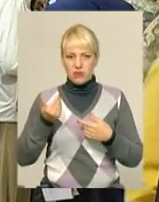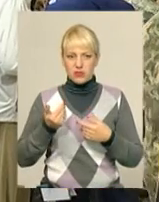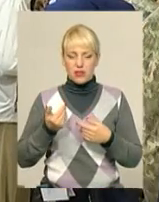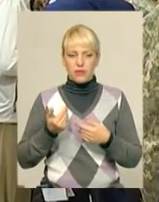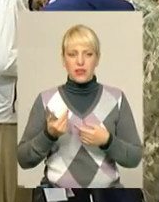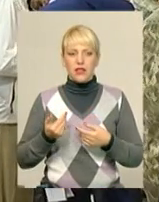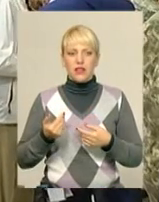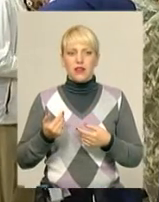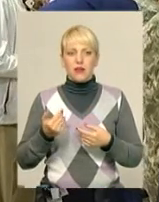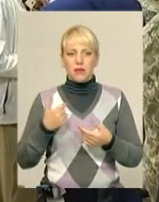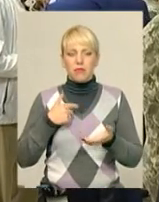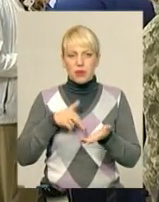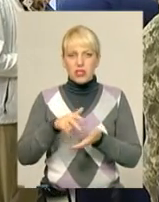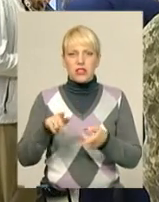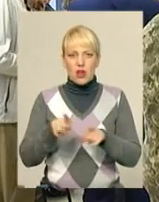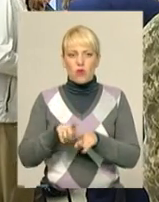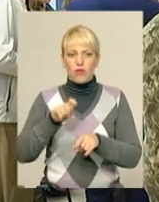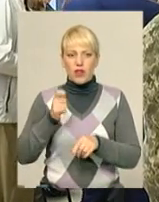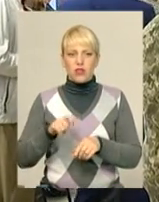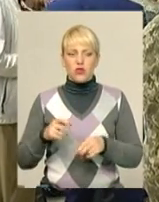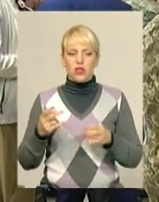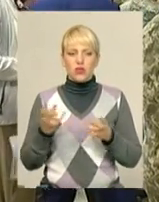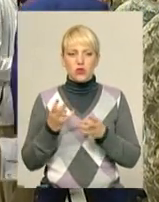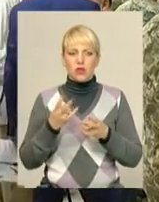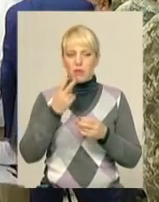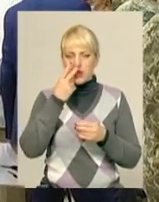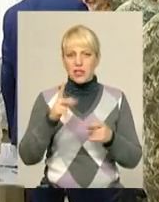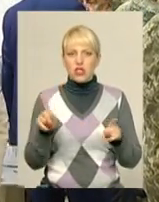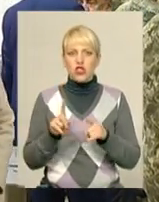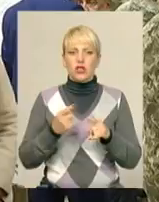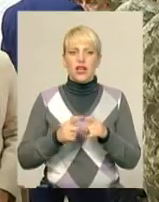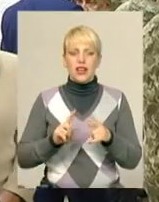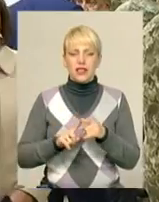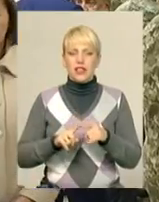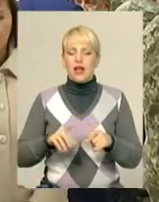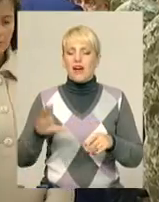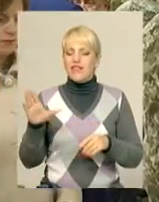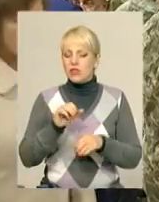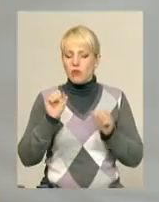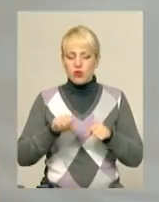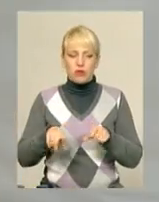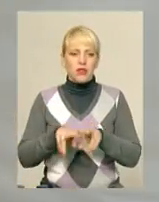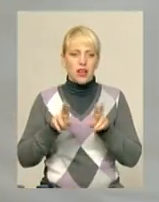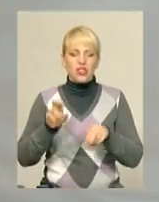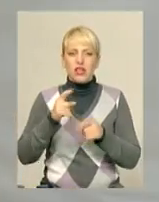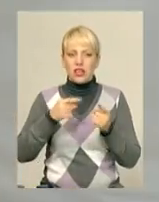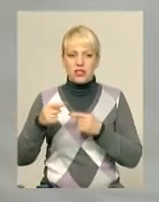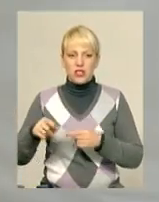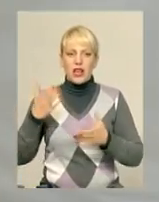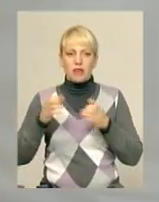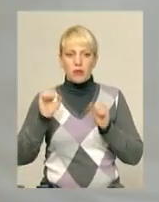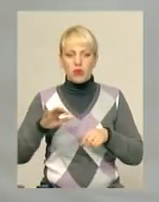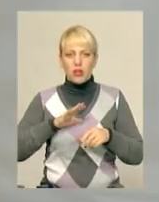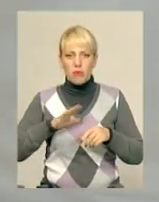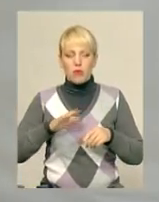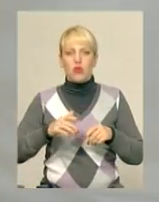Проєкт таковий потрібен для того, щоб показати, що ми можемо все те ж, що і інші. Якби можна було відмотати